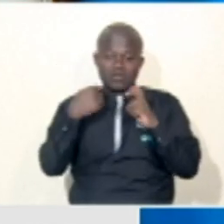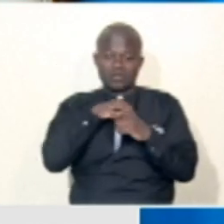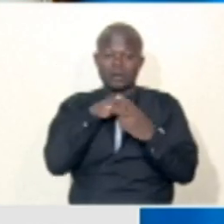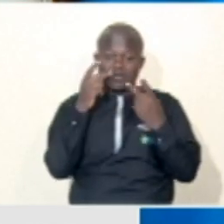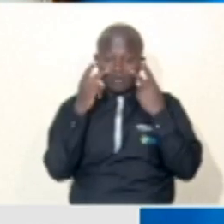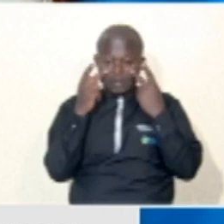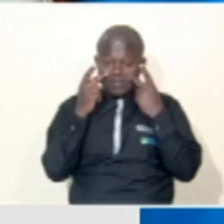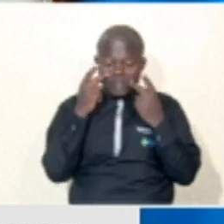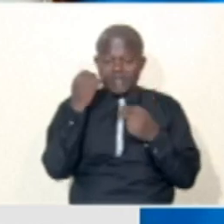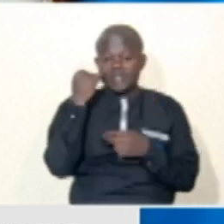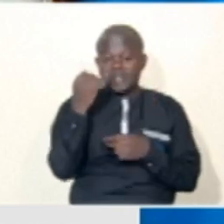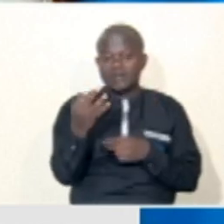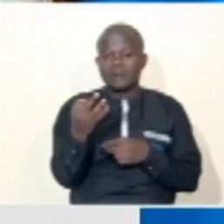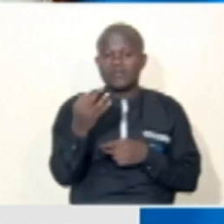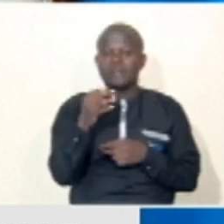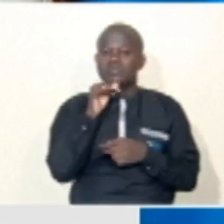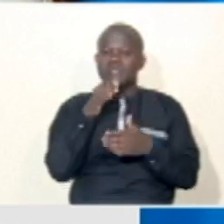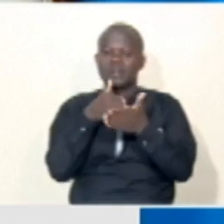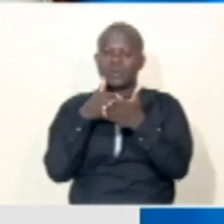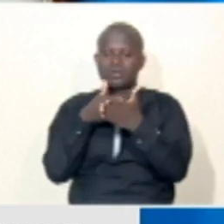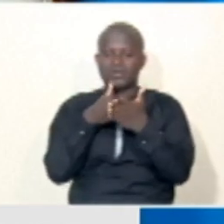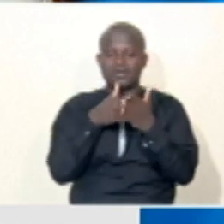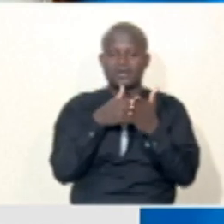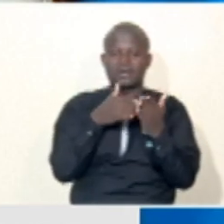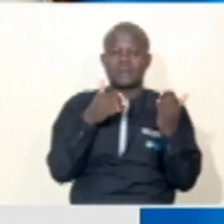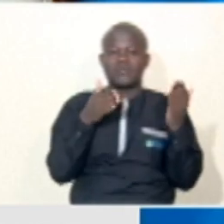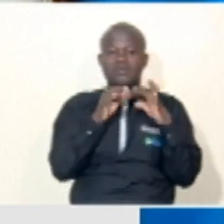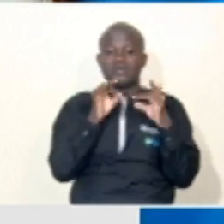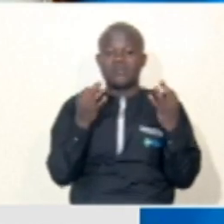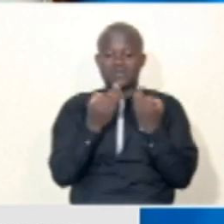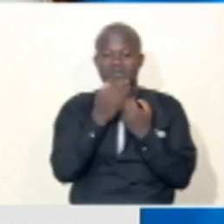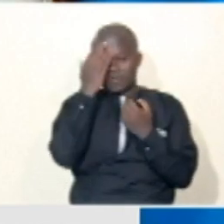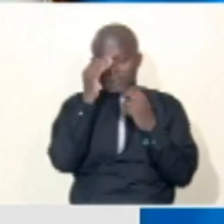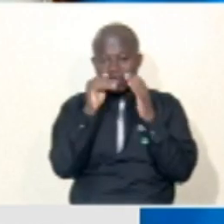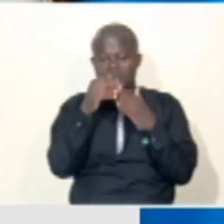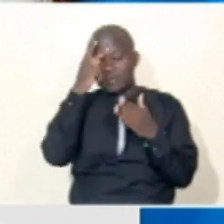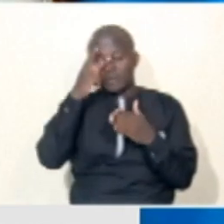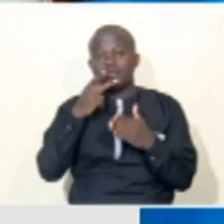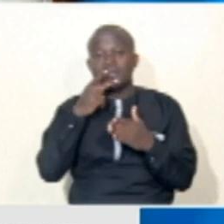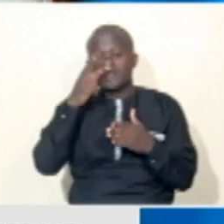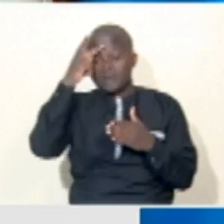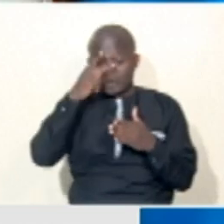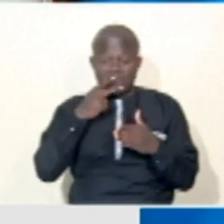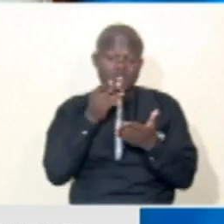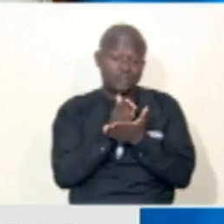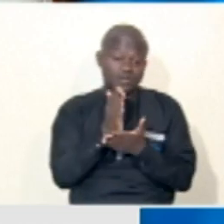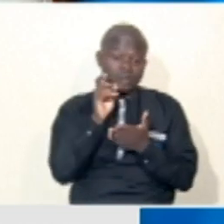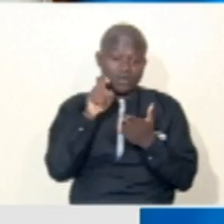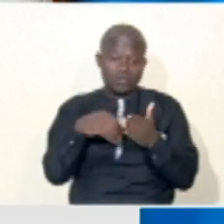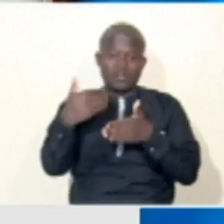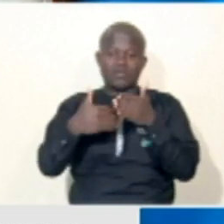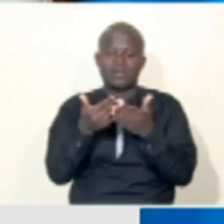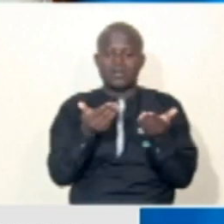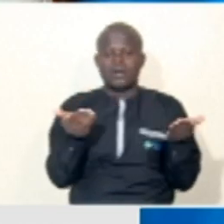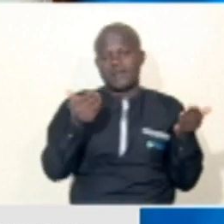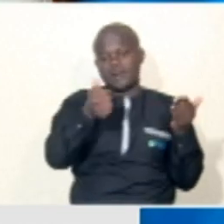niba bitahungabanya umuryango, kuko ari umubyeyi kandi umubyeyi burya biba ari byiza ngo bari kugumana n'abana